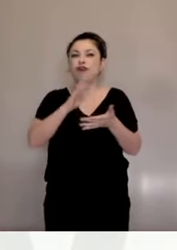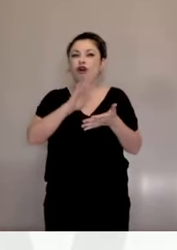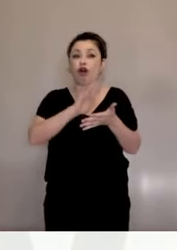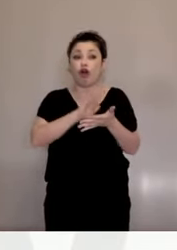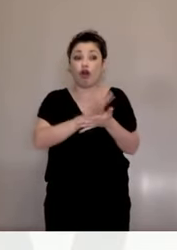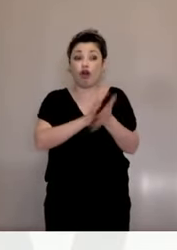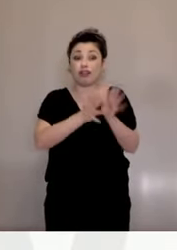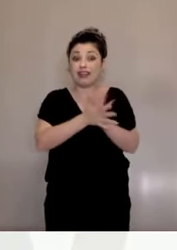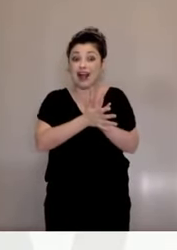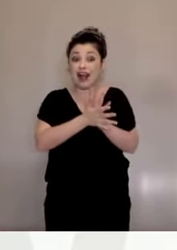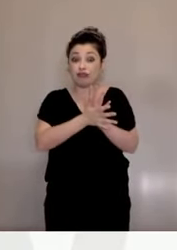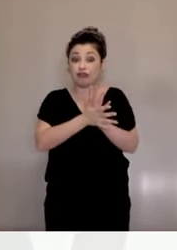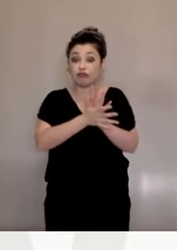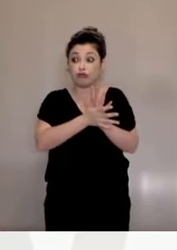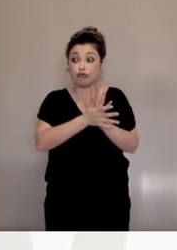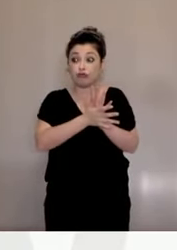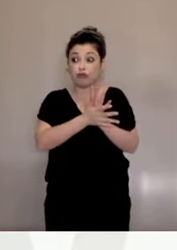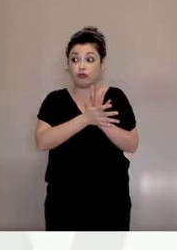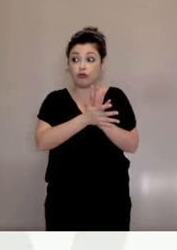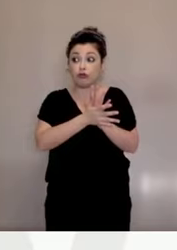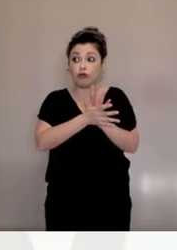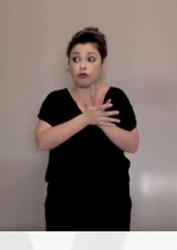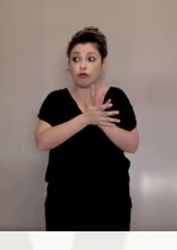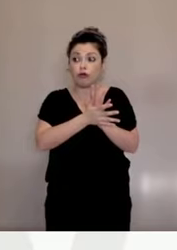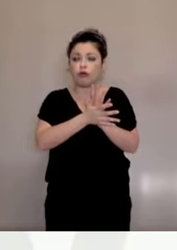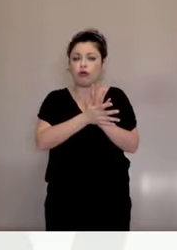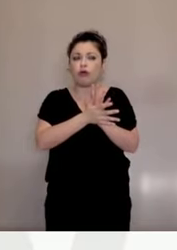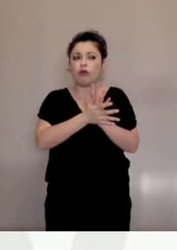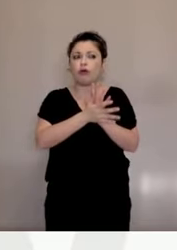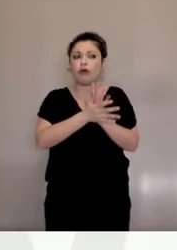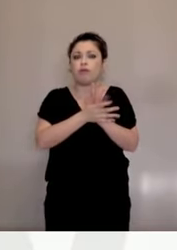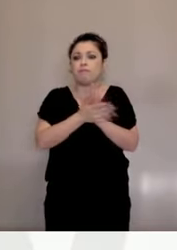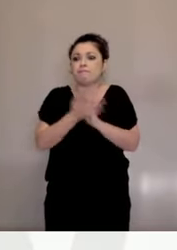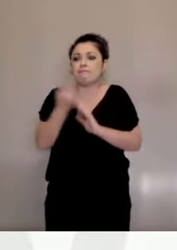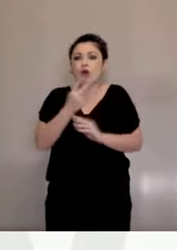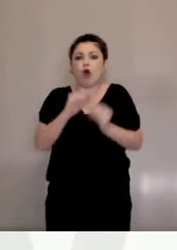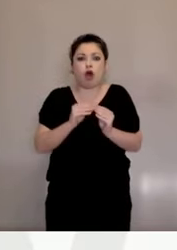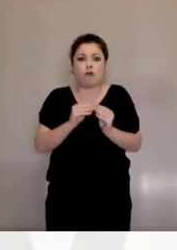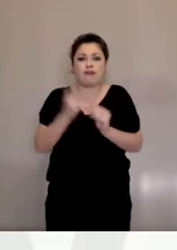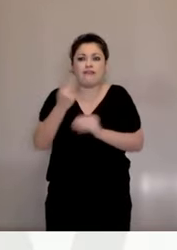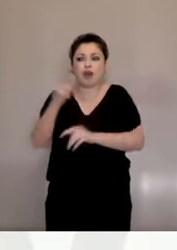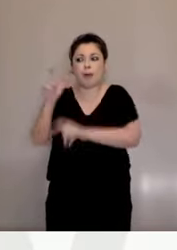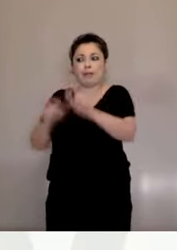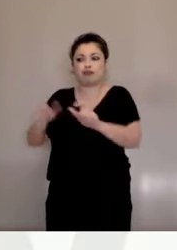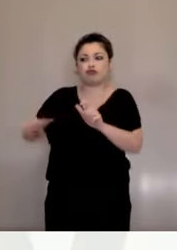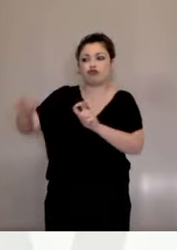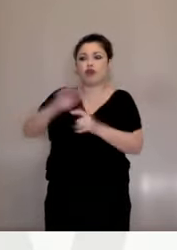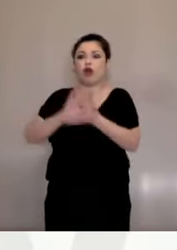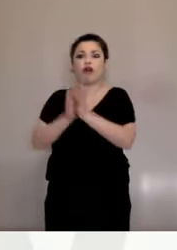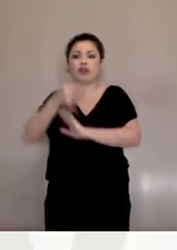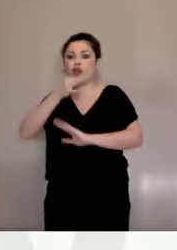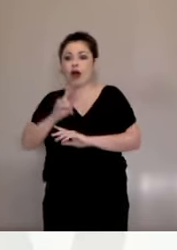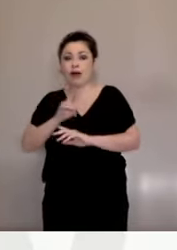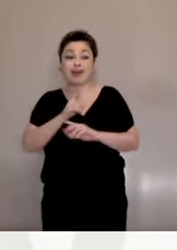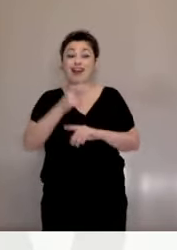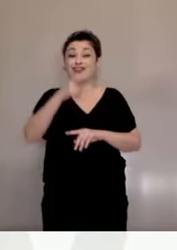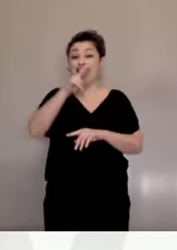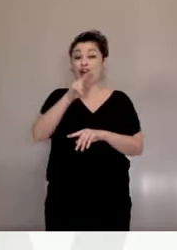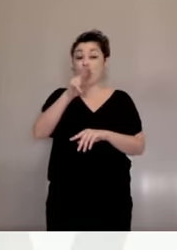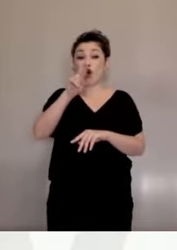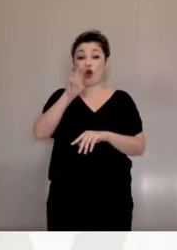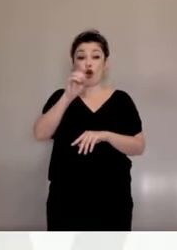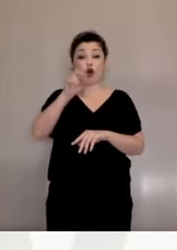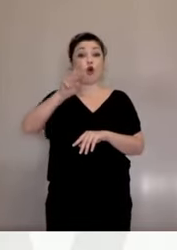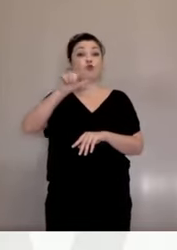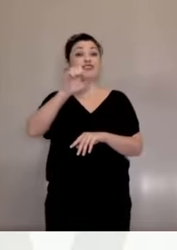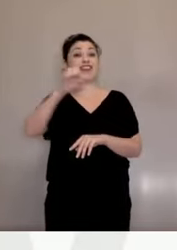se la gente non è ancora capace di fare un contratto? E Rousseau dice che il